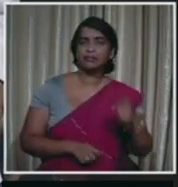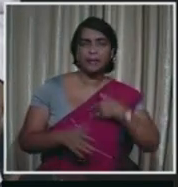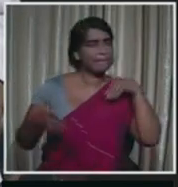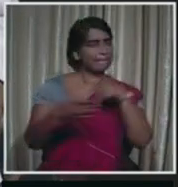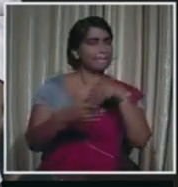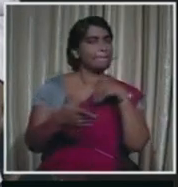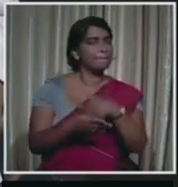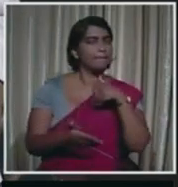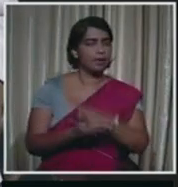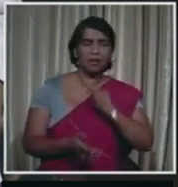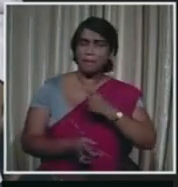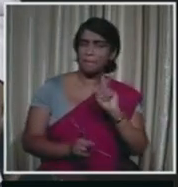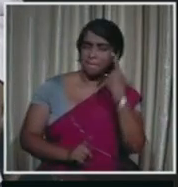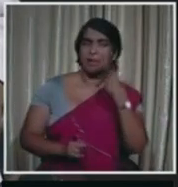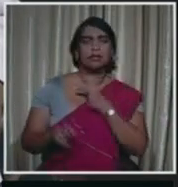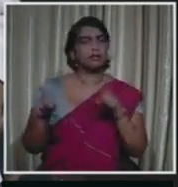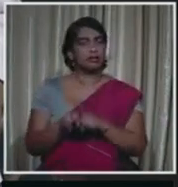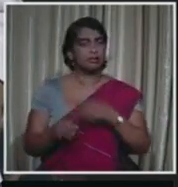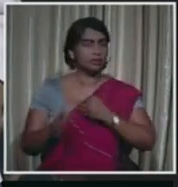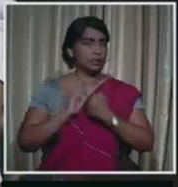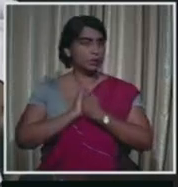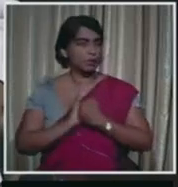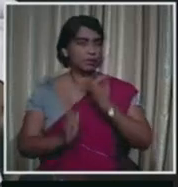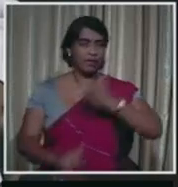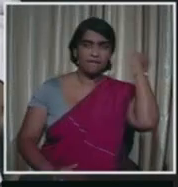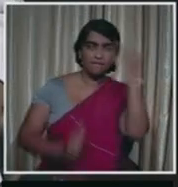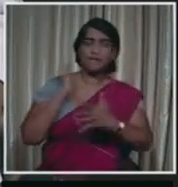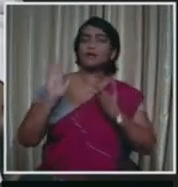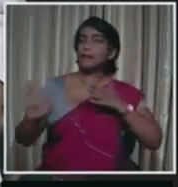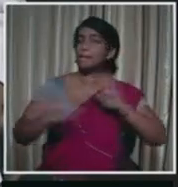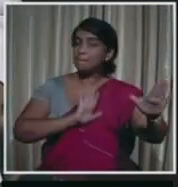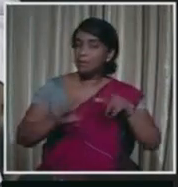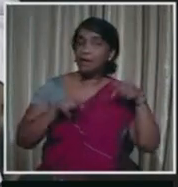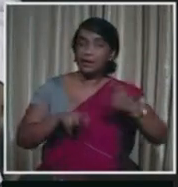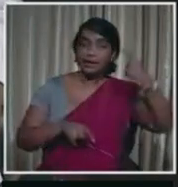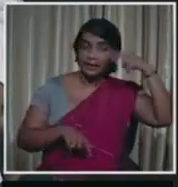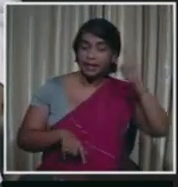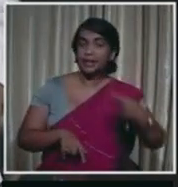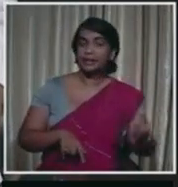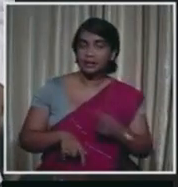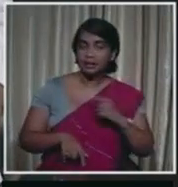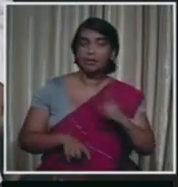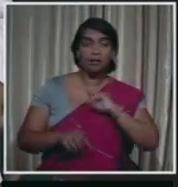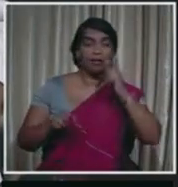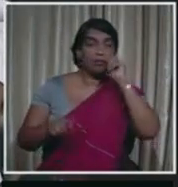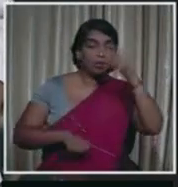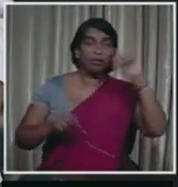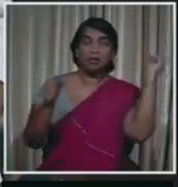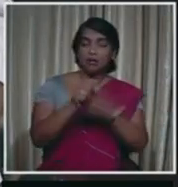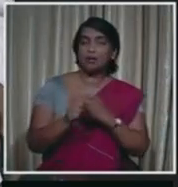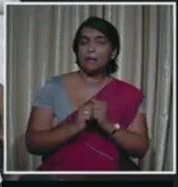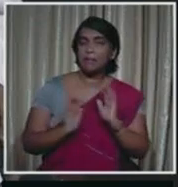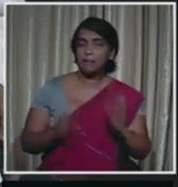පීඩණයට තර්ජණයට ගර්ජණයට මර්ධණයට දැන් ඊයේ දවසේ මිනි මරන්නට පටන්